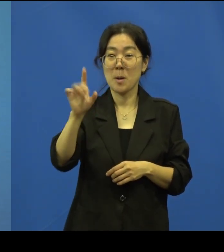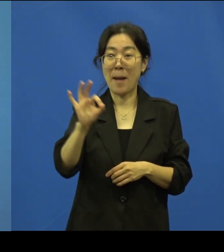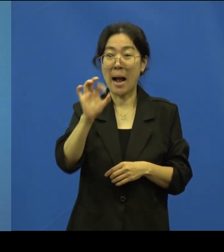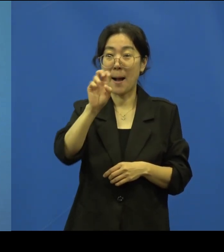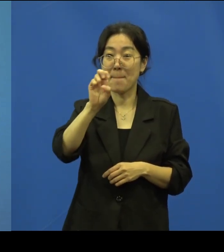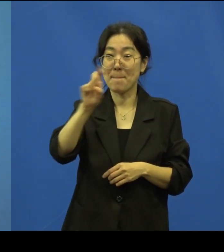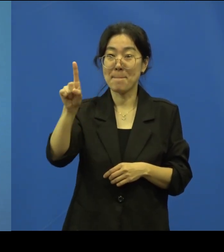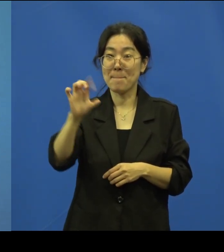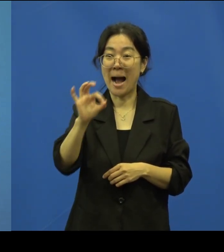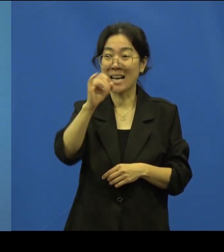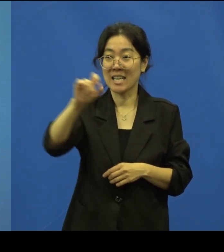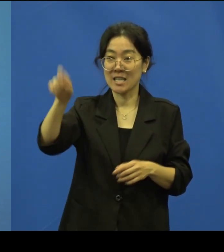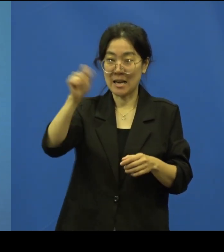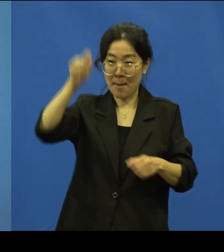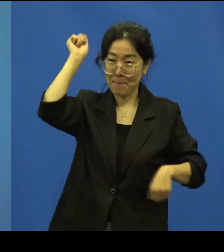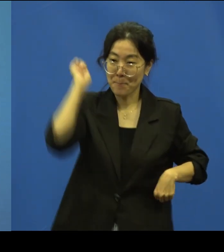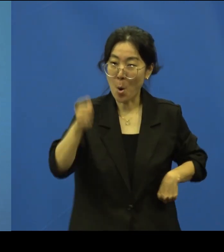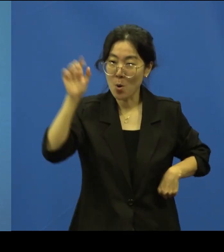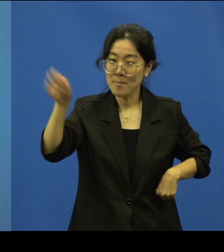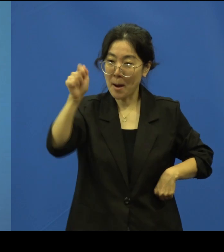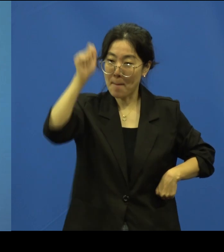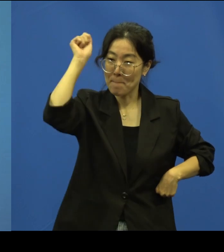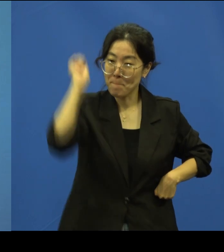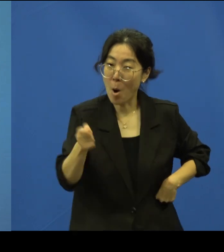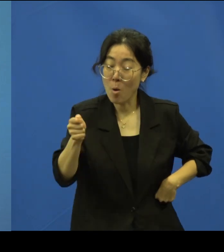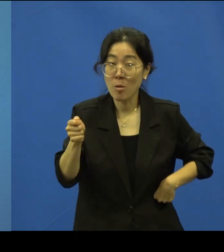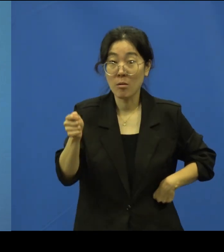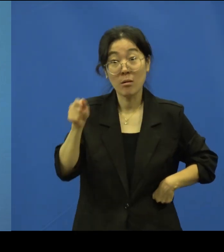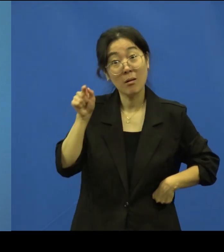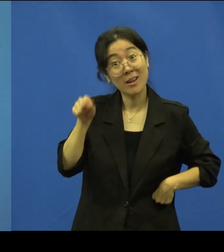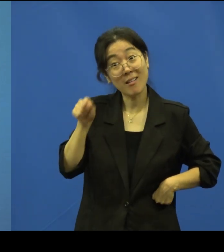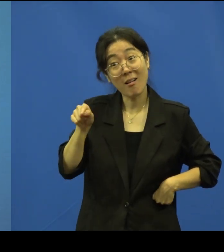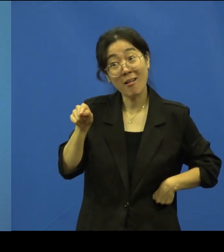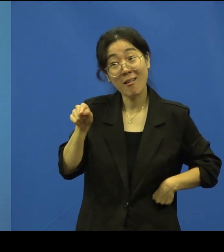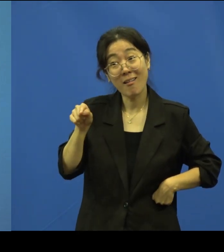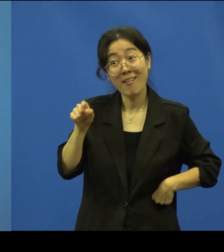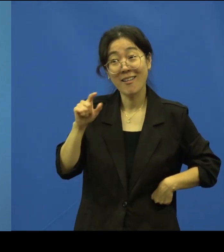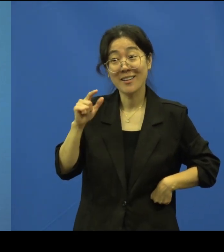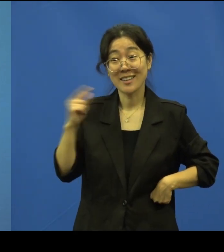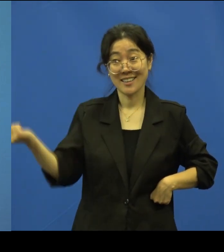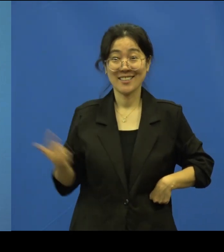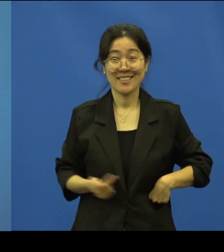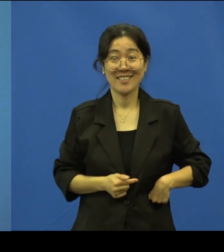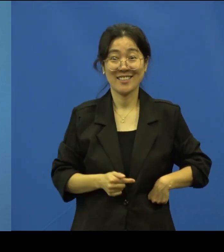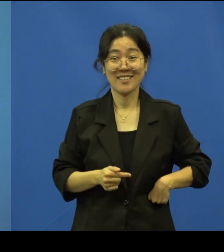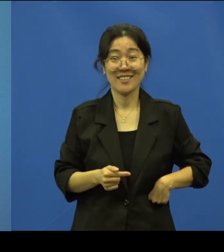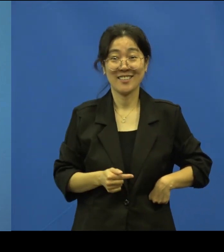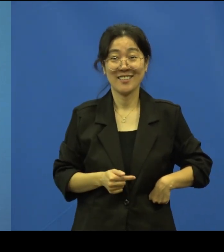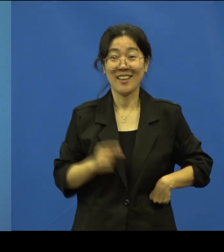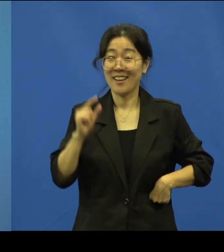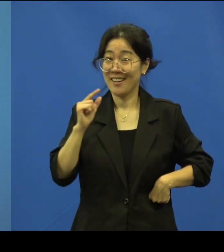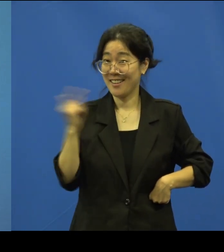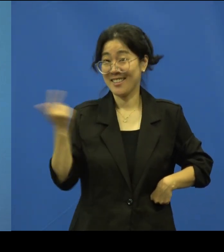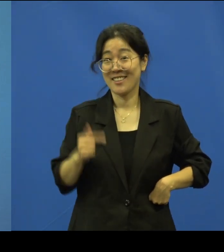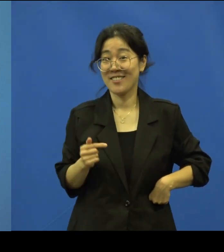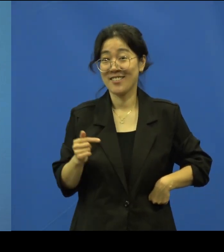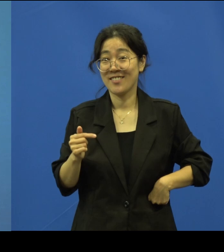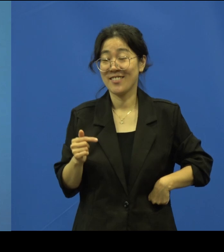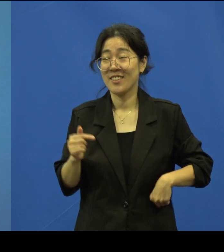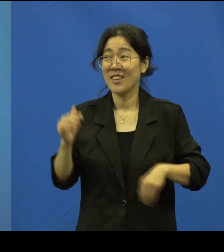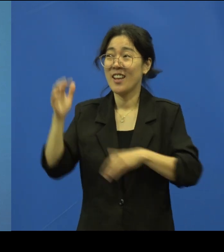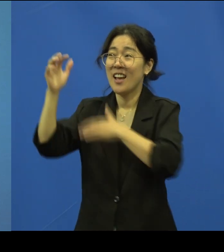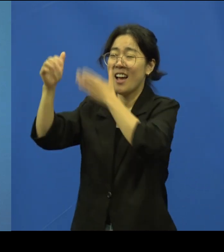기도 자체를 신뢰하는 것이 아니라 기도를 들으시는 하나님을 신뢰하는 것이기 때문에 그 하나님이 좋은 분이신 걸